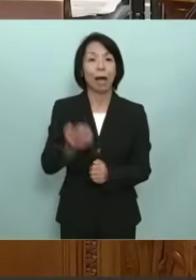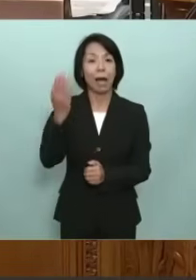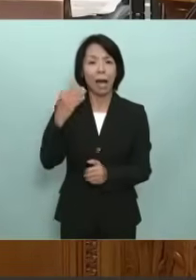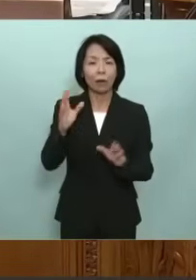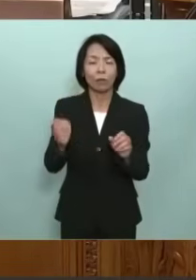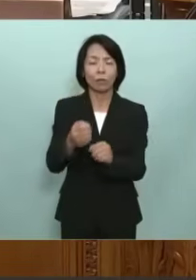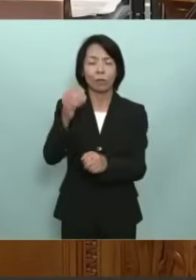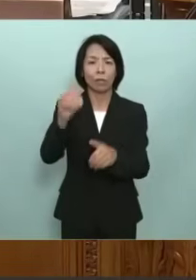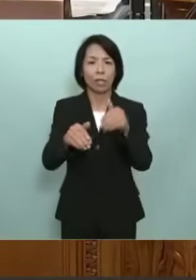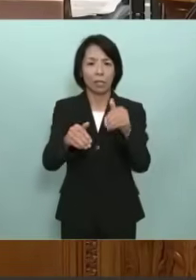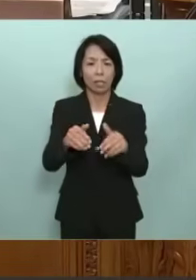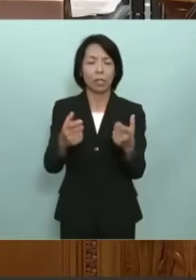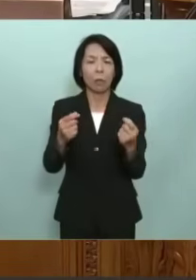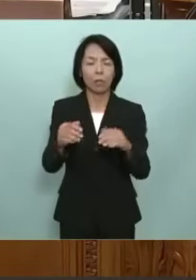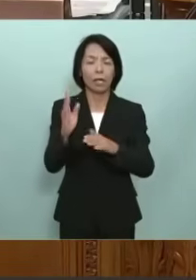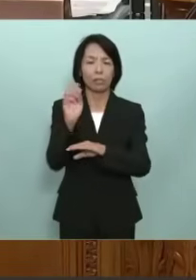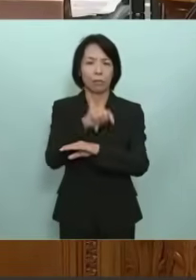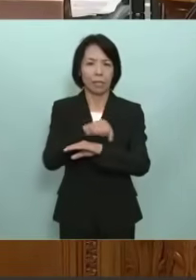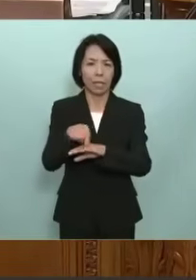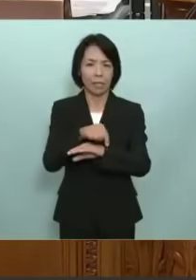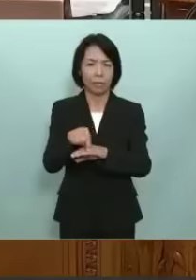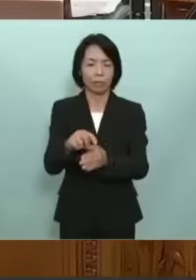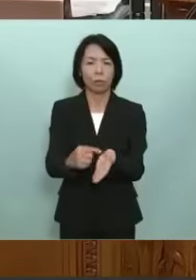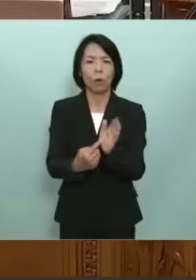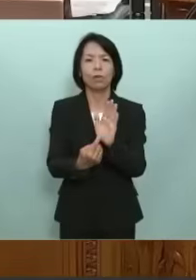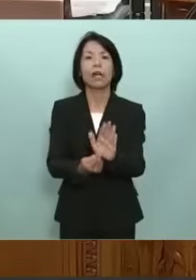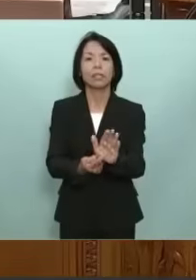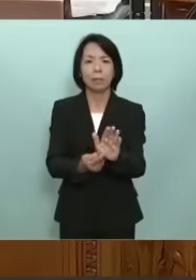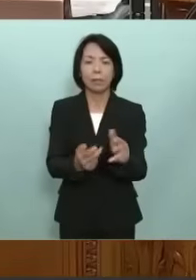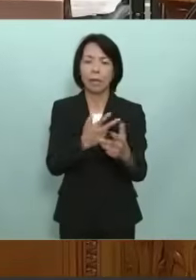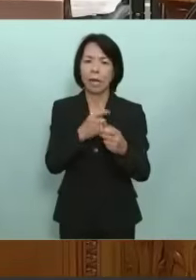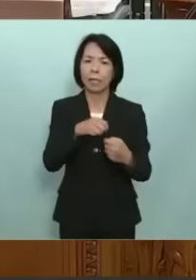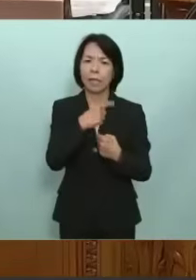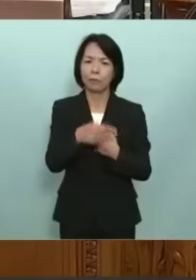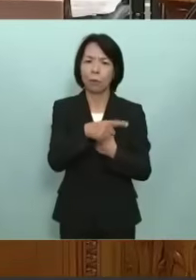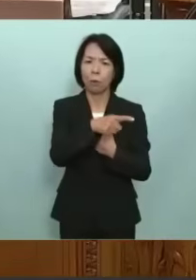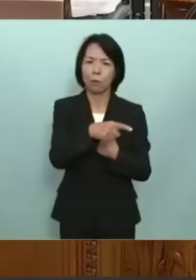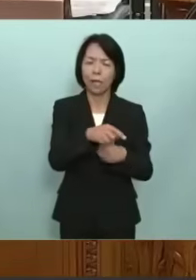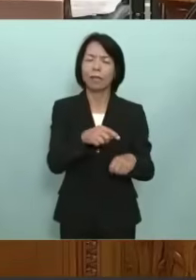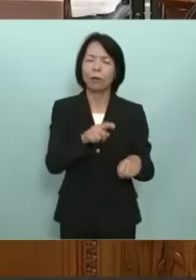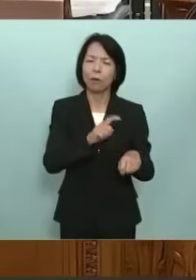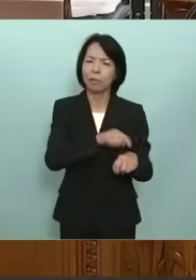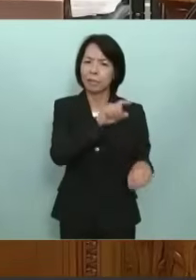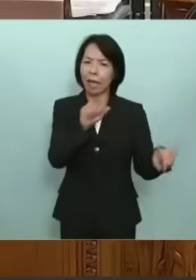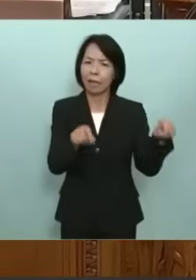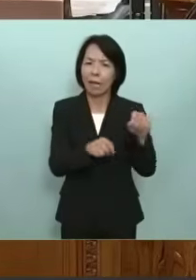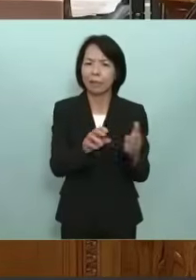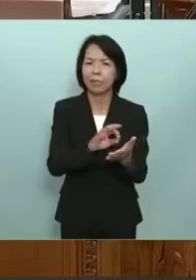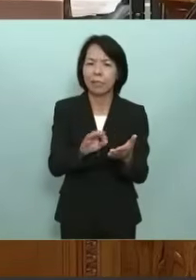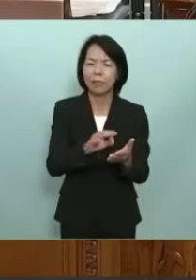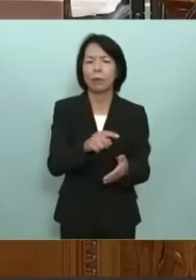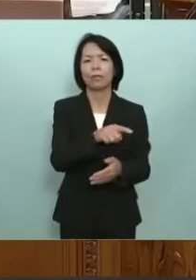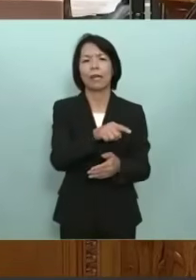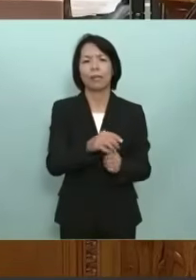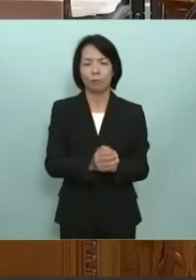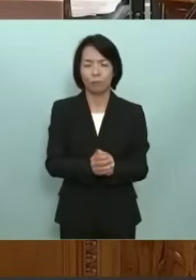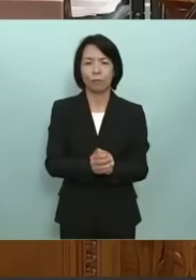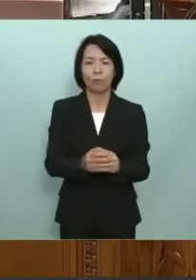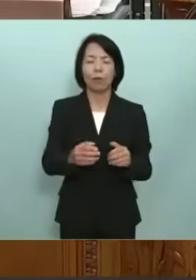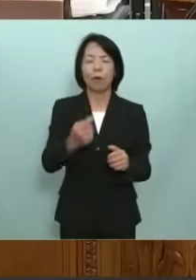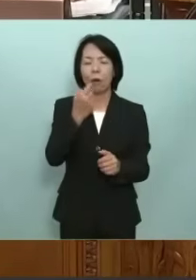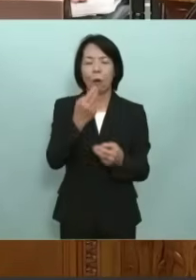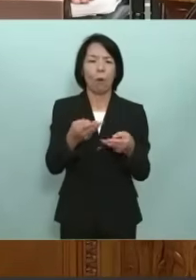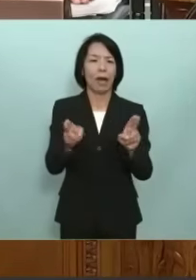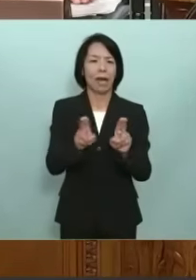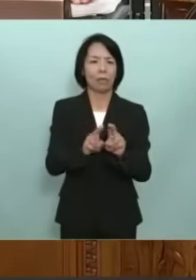も同様の政策を訴えましたが北朝鮮の時間化石に利用される恐れがあり国民民主党は反対